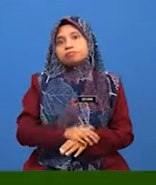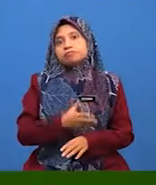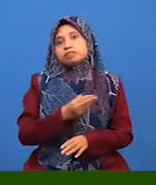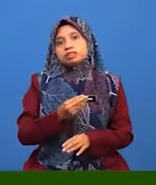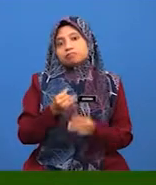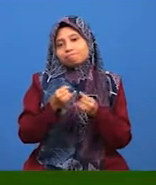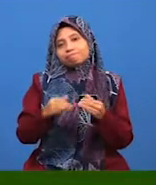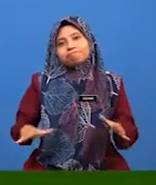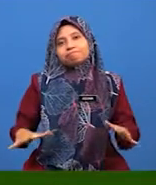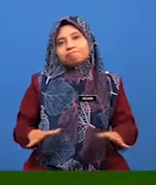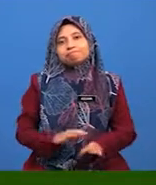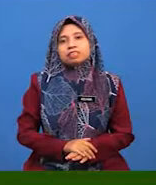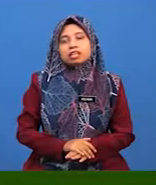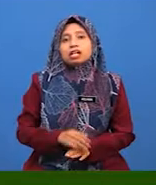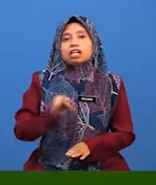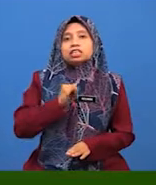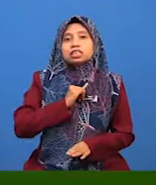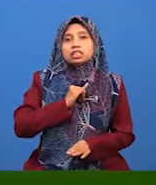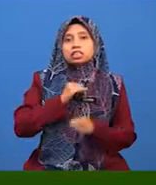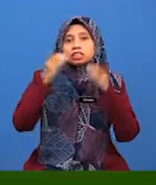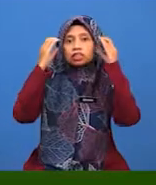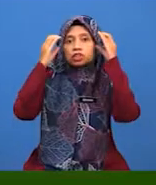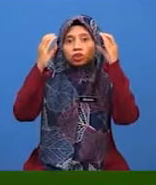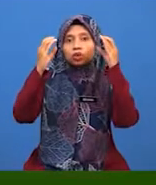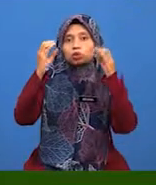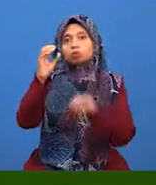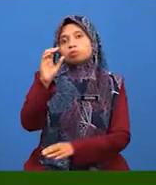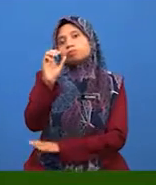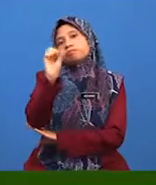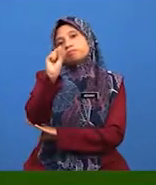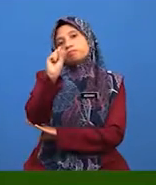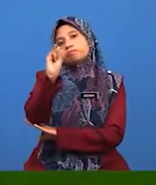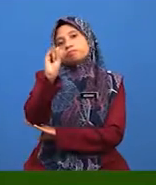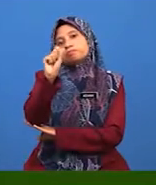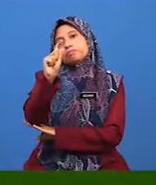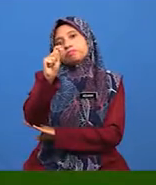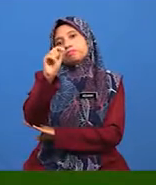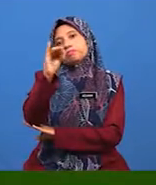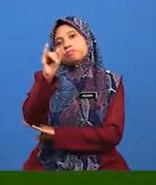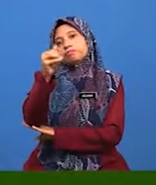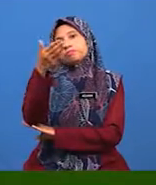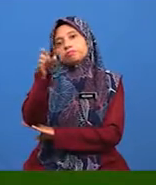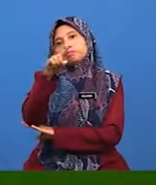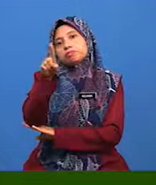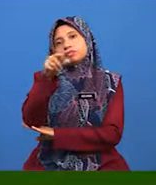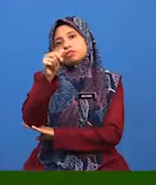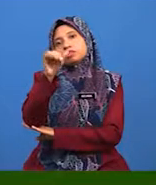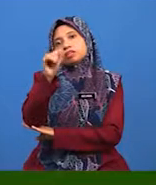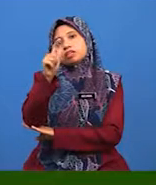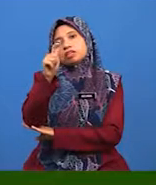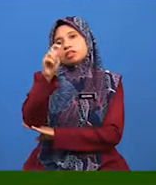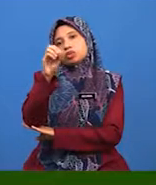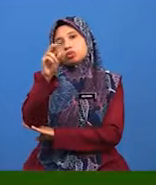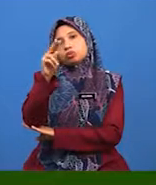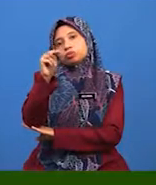sihat sejahtera. Saya, Cikgu Siti Zaitun alias dari Sekolah Kebangsaan Taman